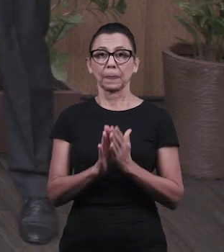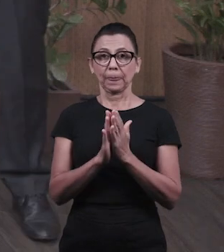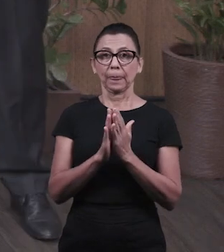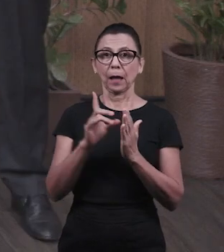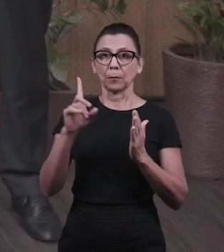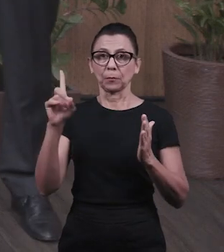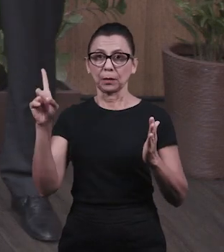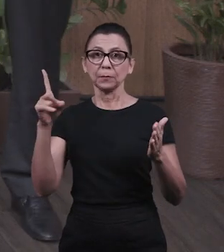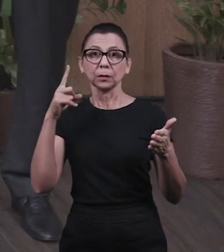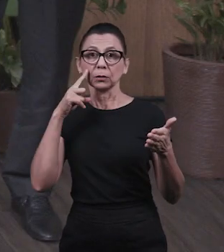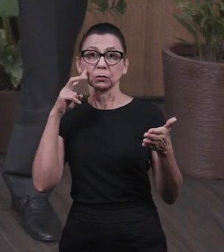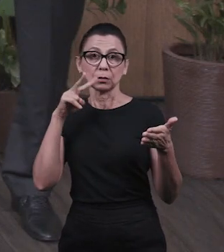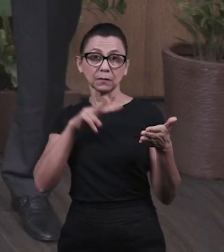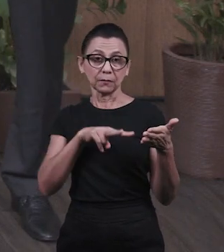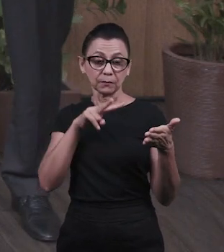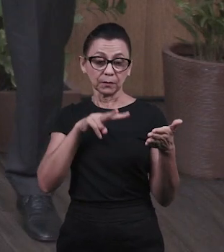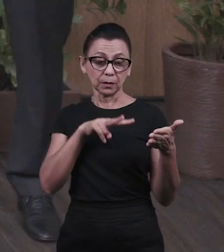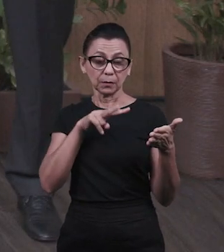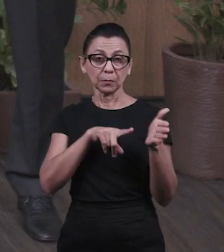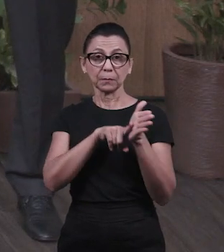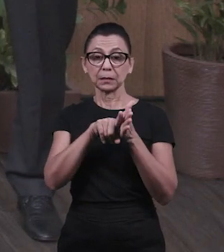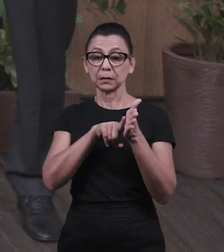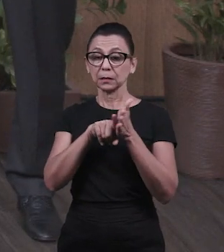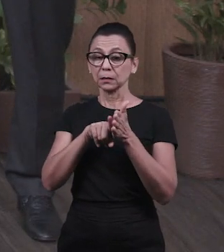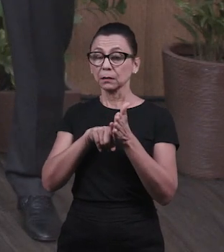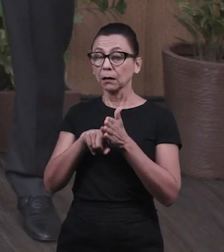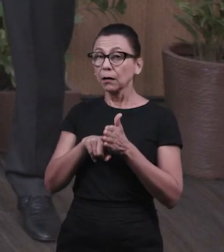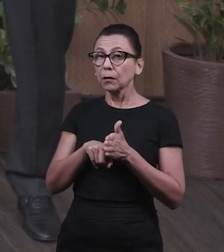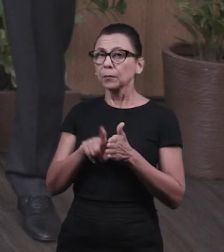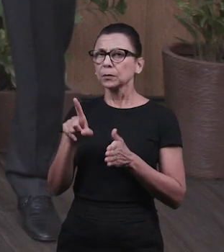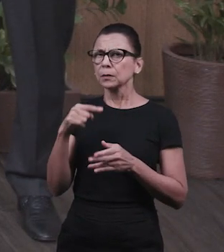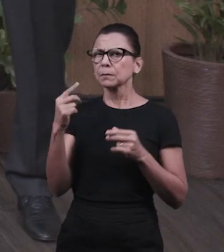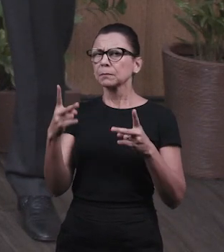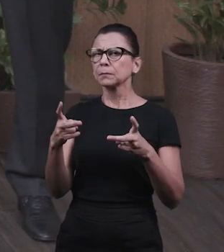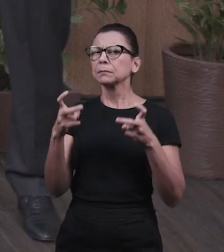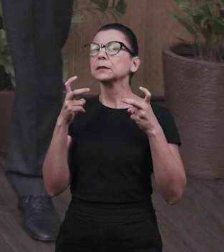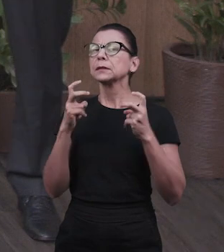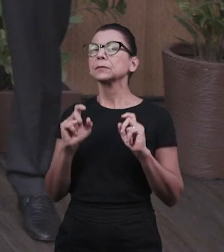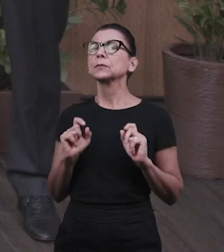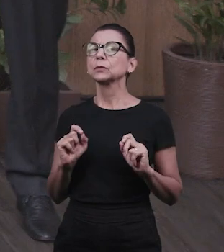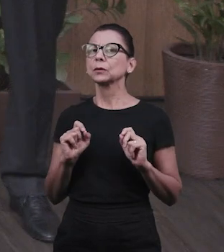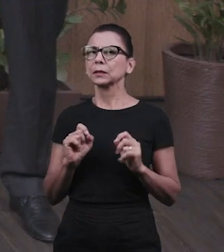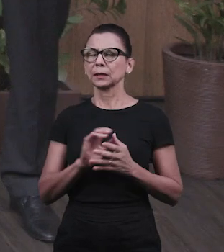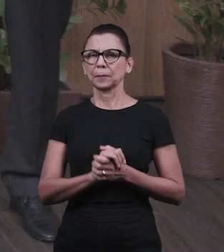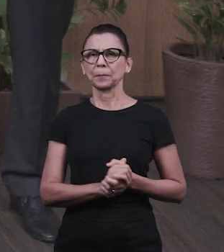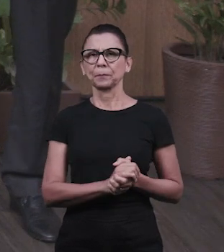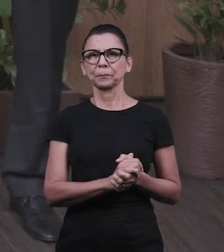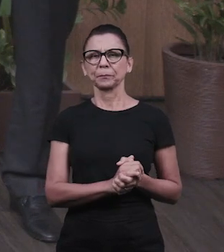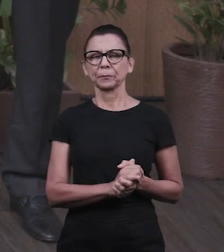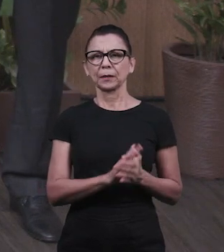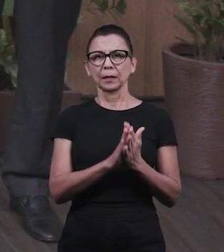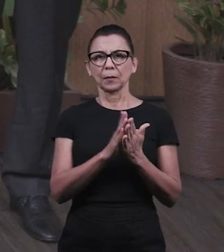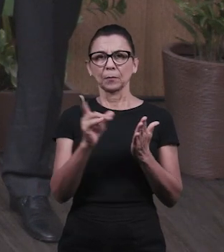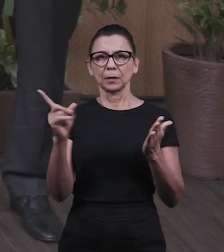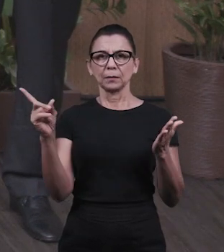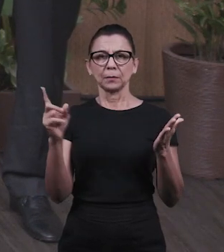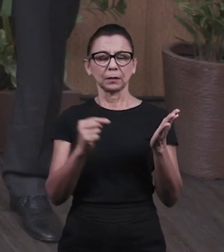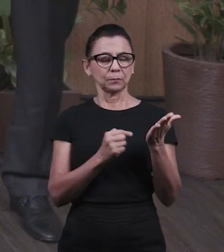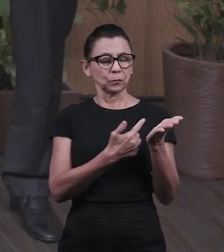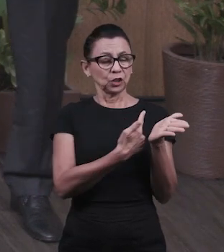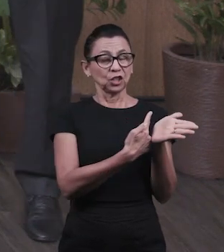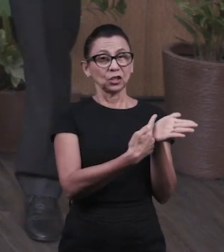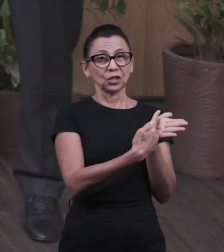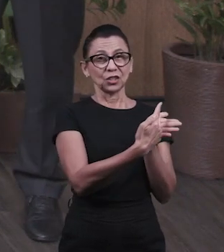Библию, которая является Словом Божьим, мы видим, что с самого начала, начиная с книги Откровения, оппозиция,